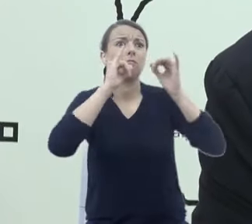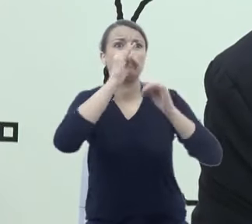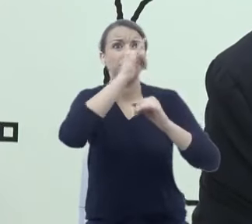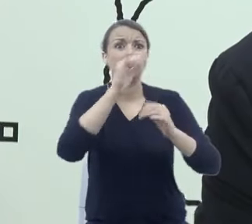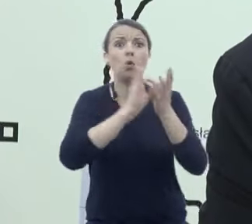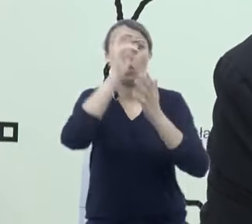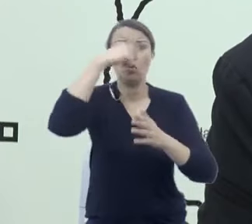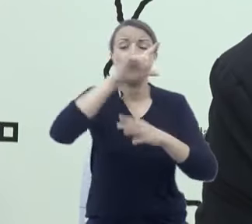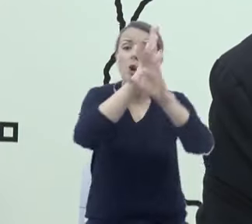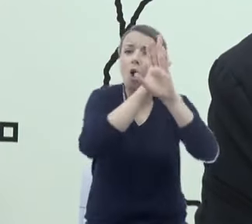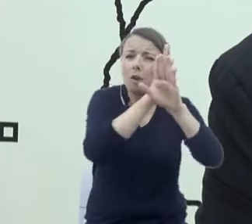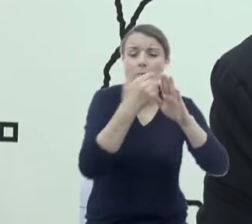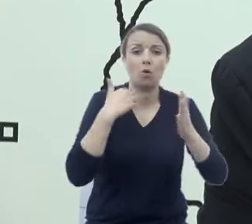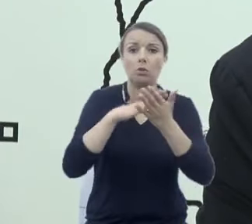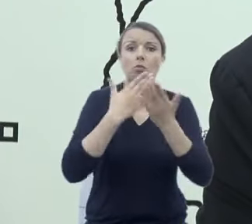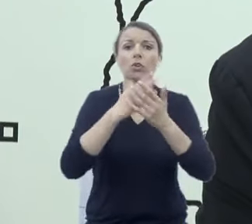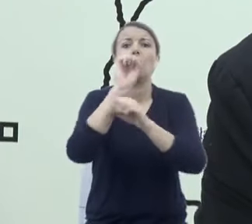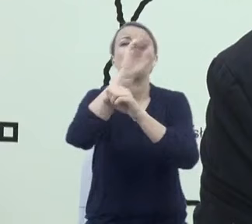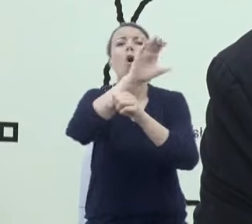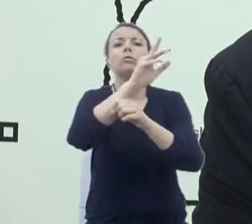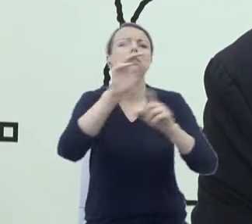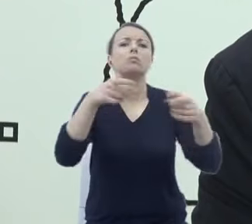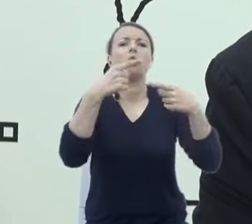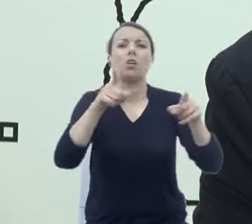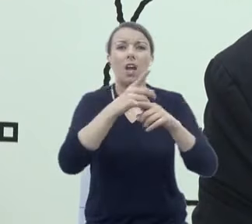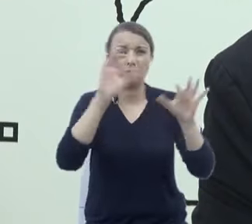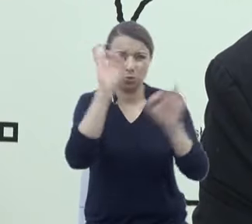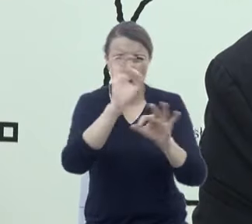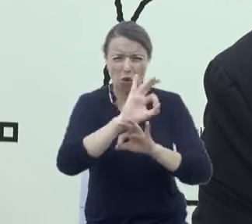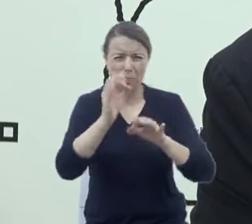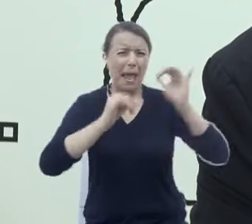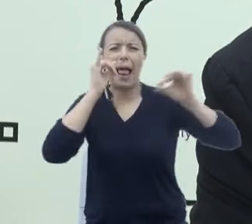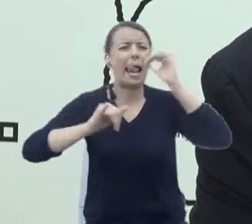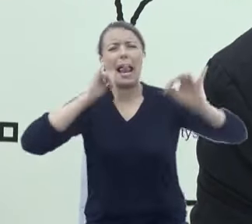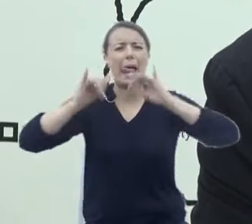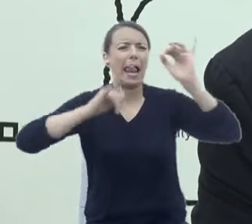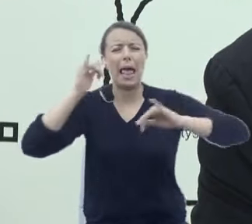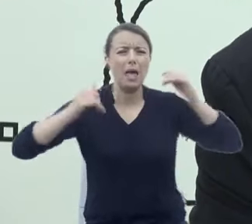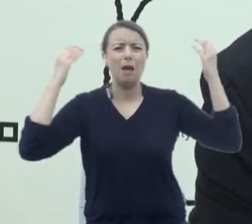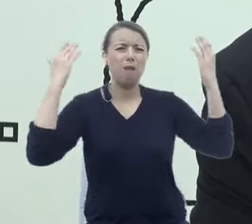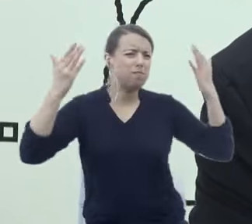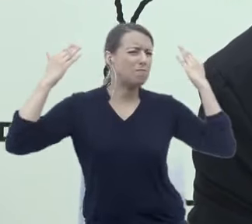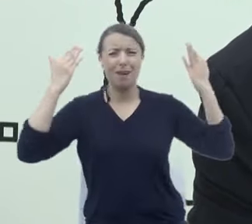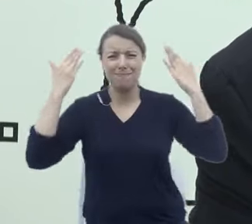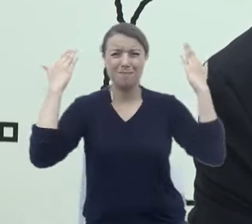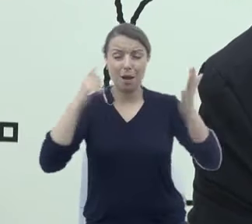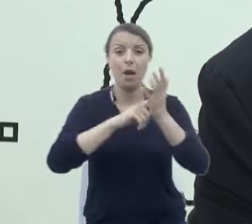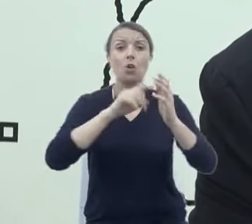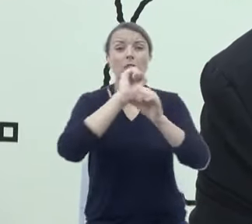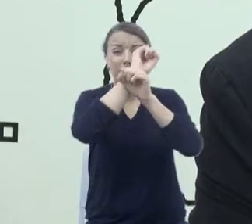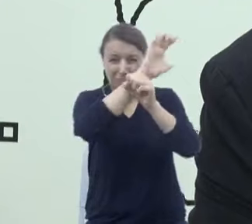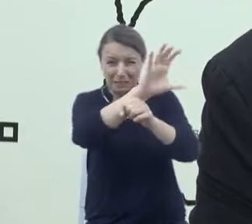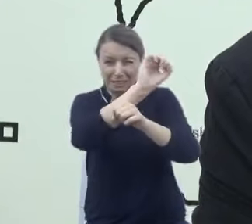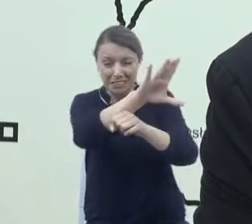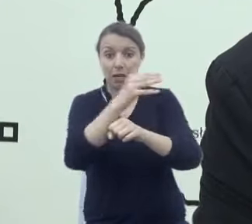się pochowali, wystawili głośniki i nadawali jakiś potworny jazgot taki bigbitowy. Ja tam byłem, no naprawdę pamiętam